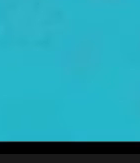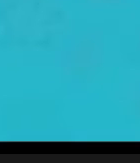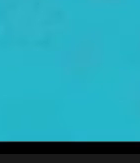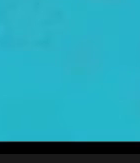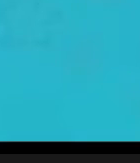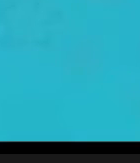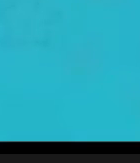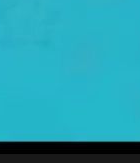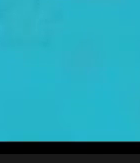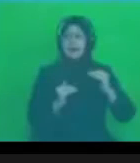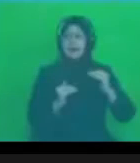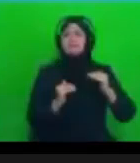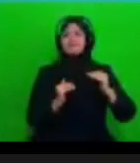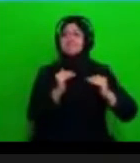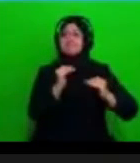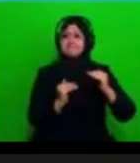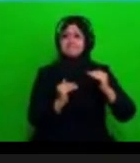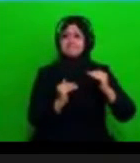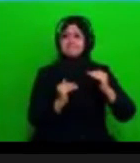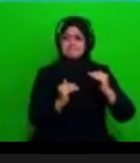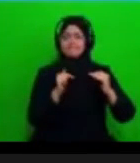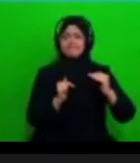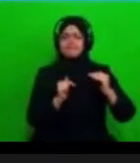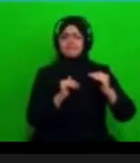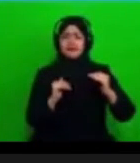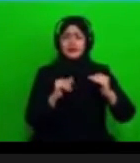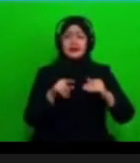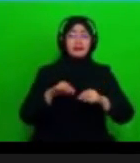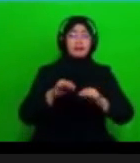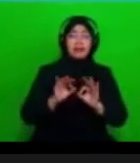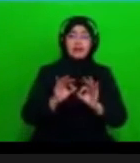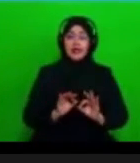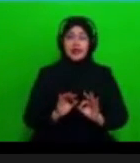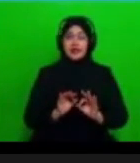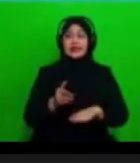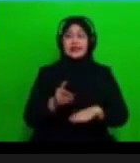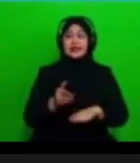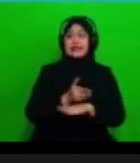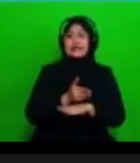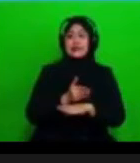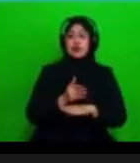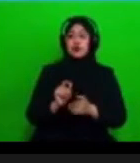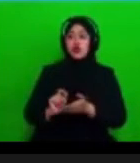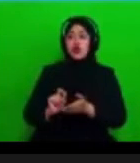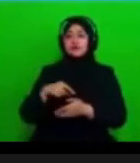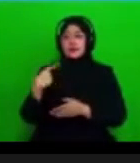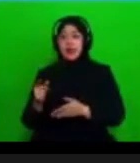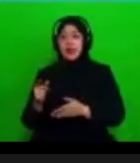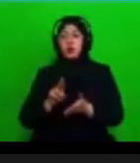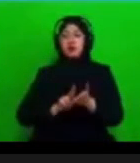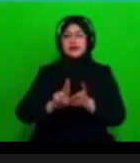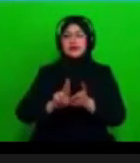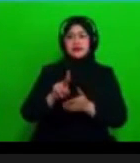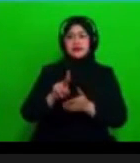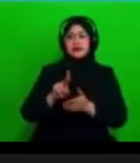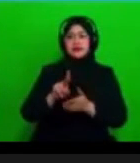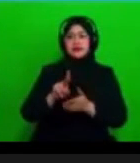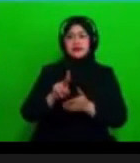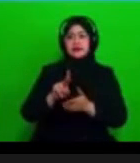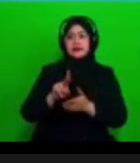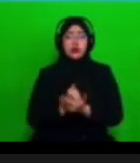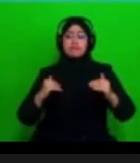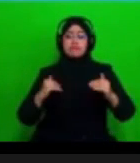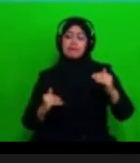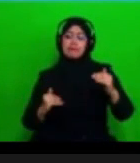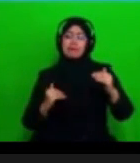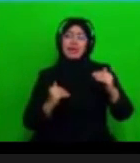kesenjangan yang tersisa itu berada di tingkat prasekolah dan pendidikan tinggi. Jadi kalau kita lihat tren itu cenderung meningkat ya,